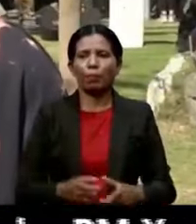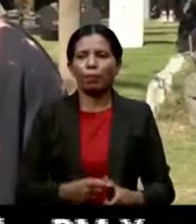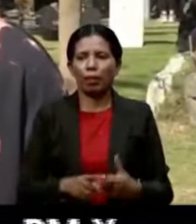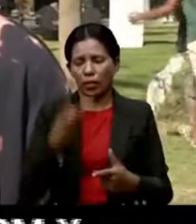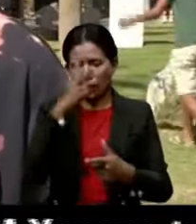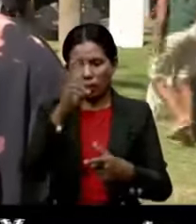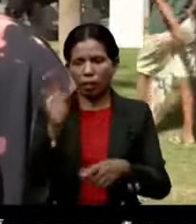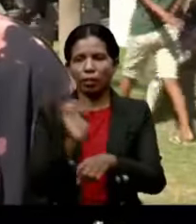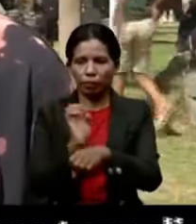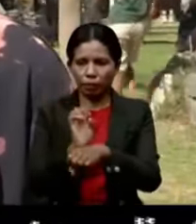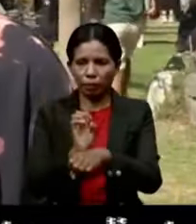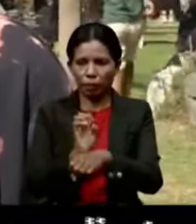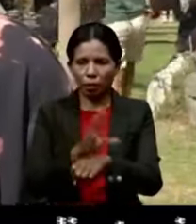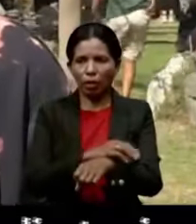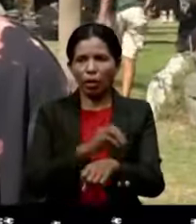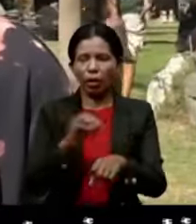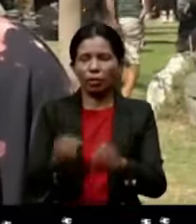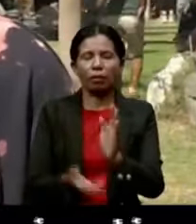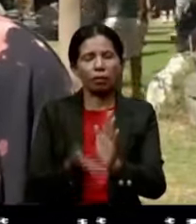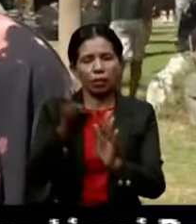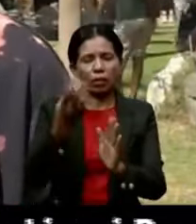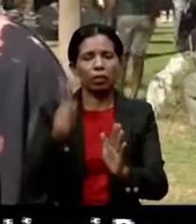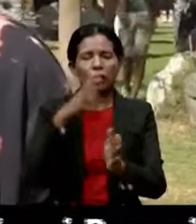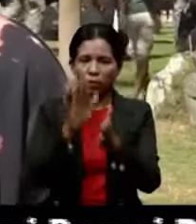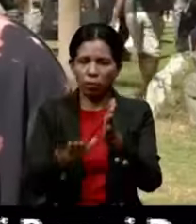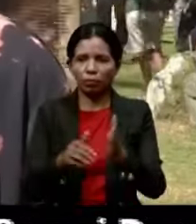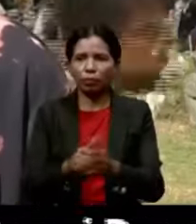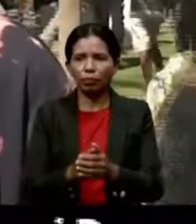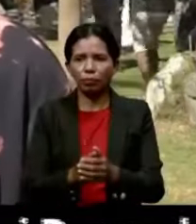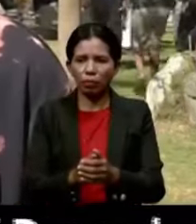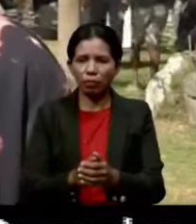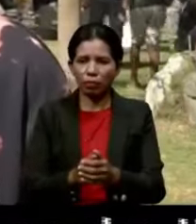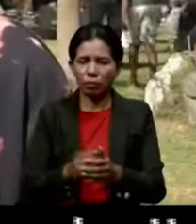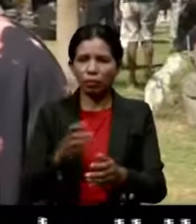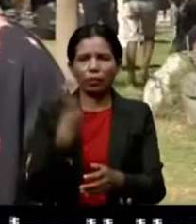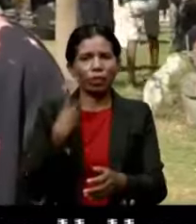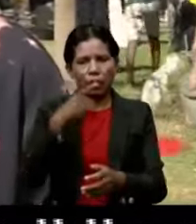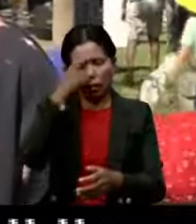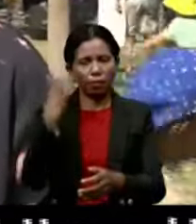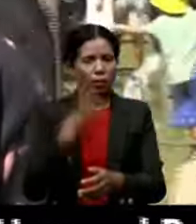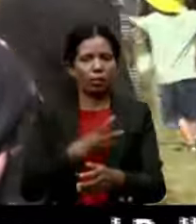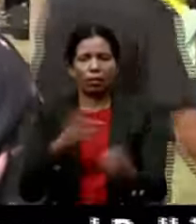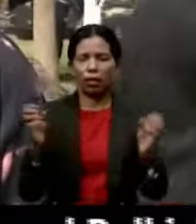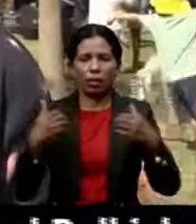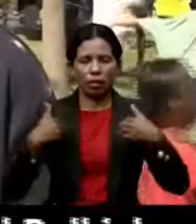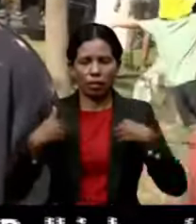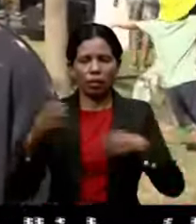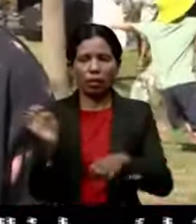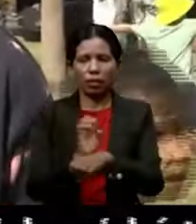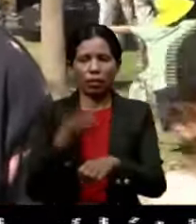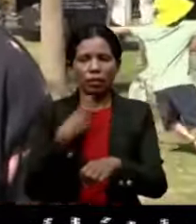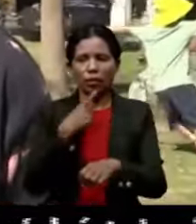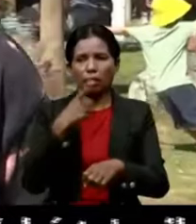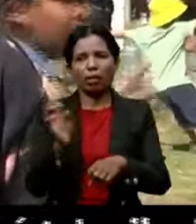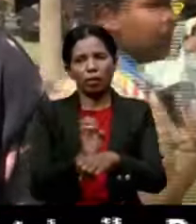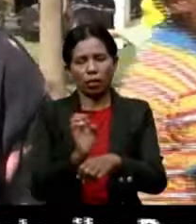ita ekonomi de ekonomi da Roma sae, ekonomi tun. Pasai ekonomi tun pasai, tam ita da ekonomi ni ita lai. Punda sa ita temi da